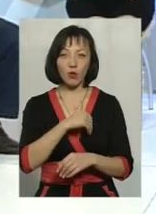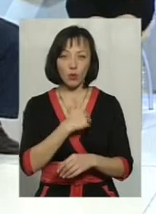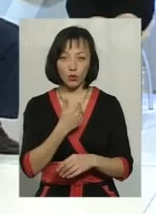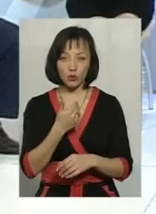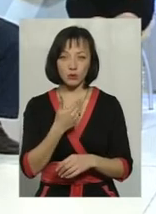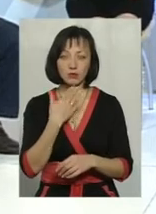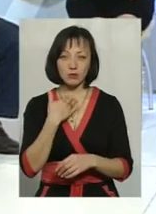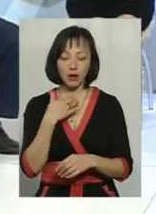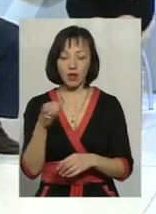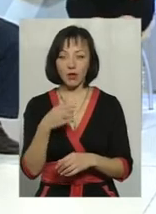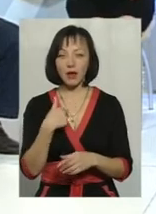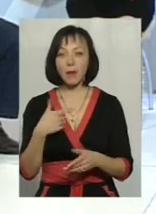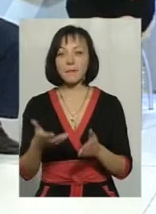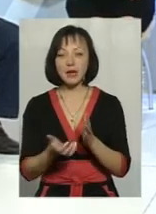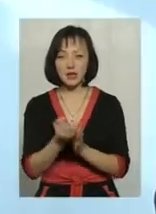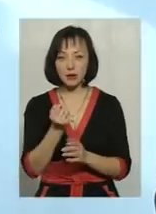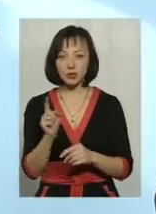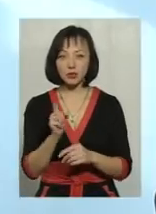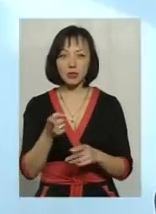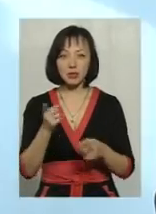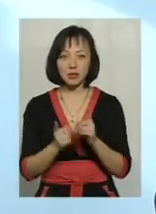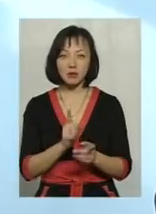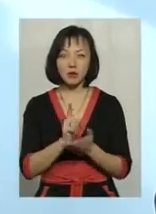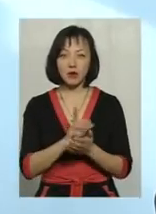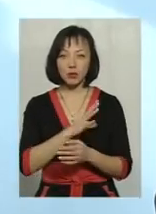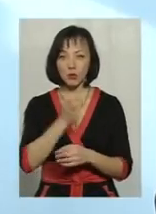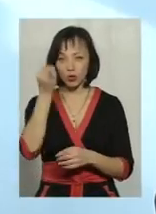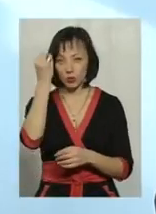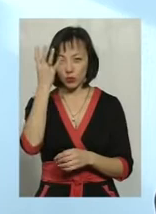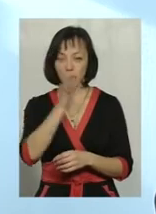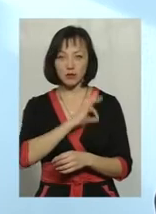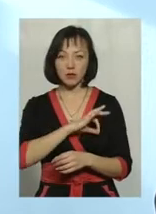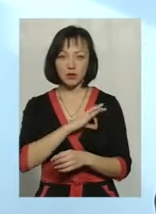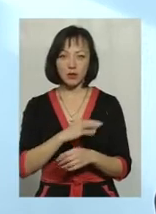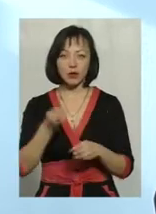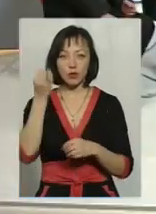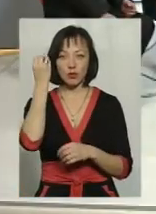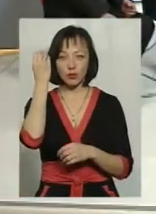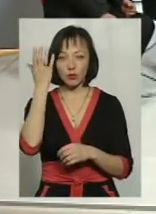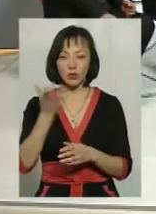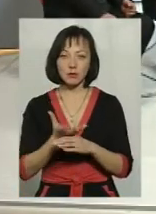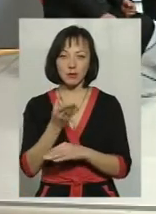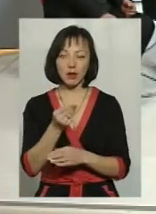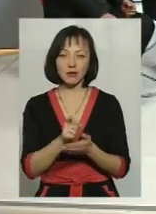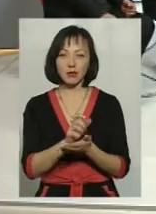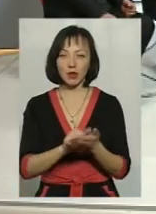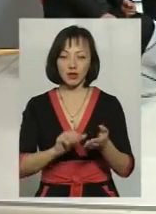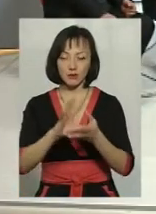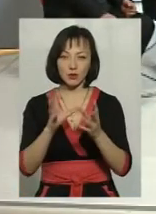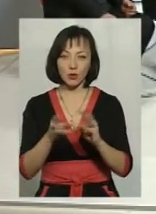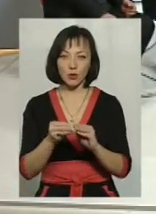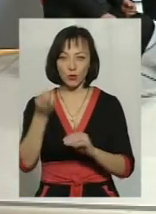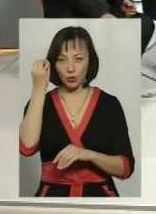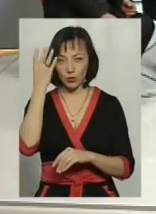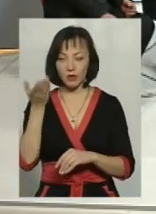вживати алкоголь. Але я підтримую колег про те, що дійсно має бути культура споживання, як і має бути культура сплати податків і в цілому